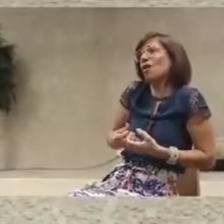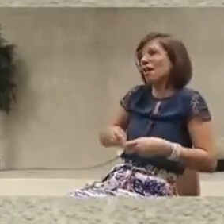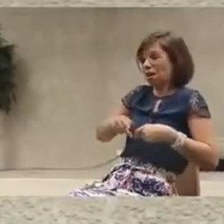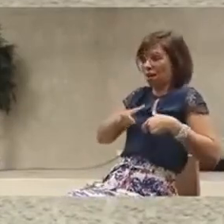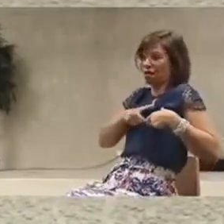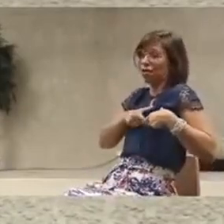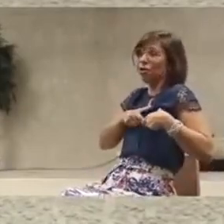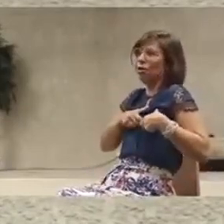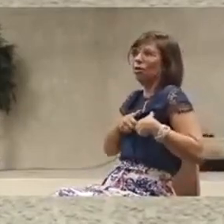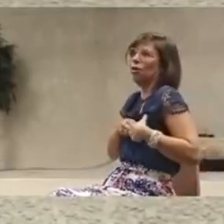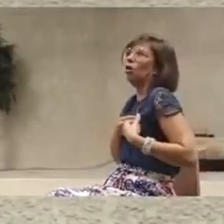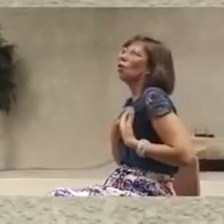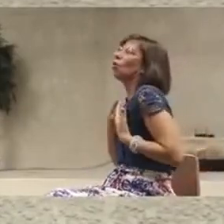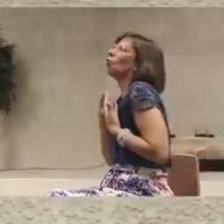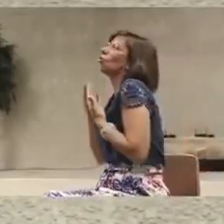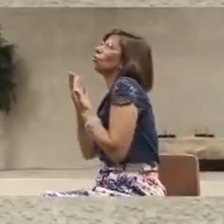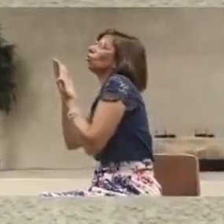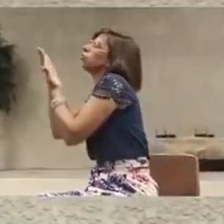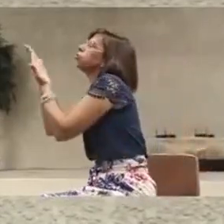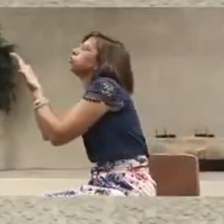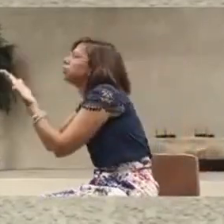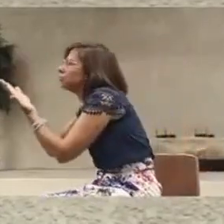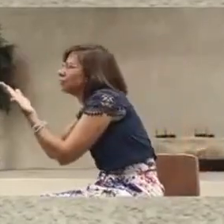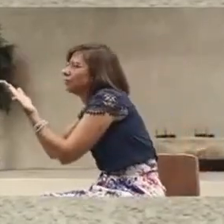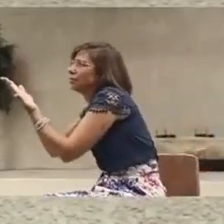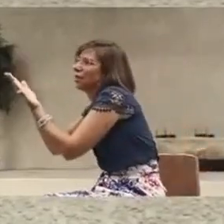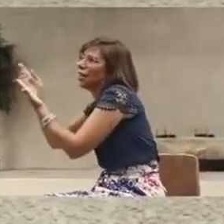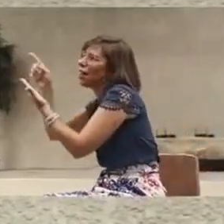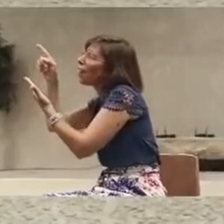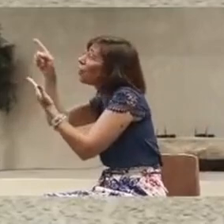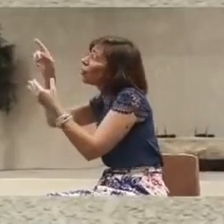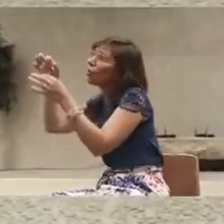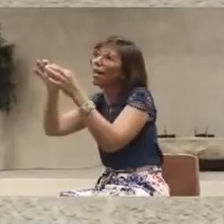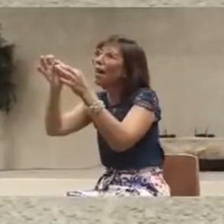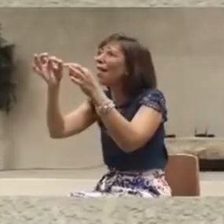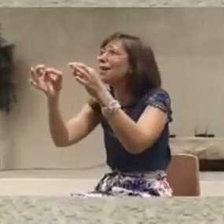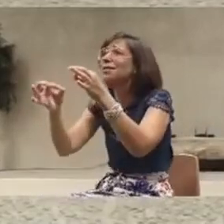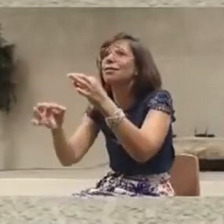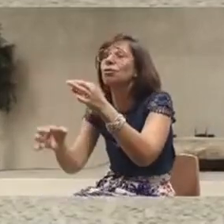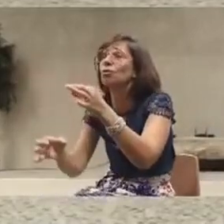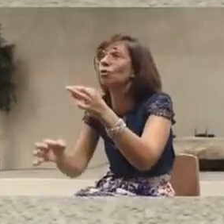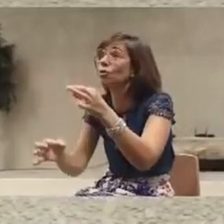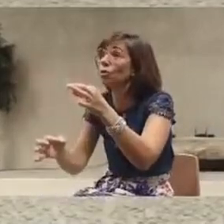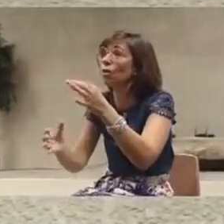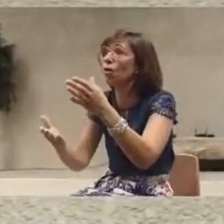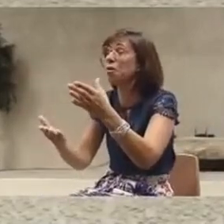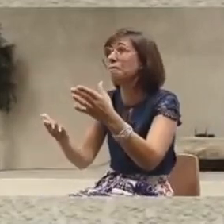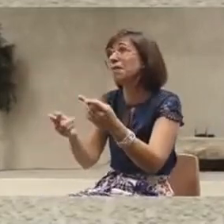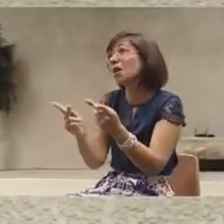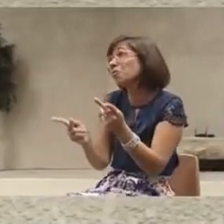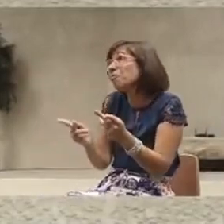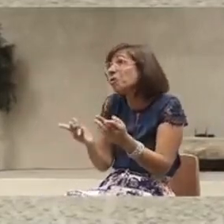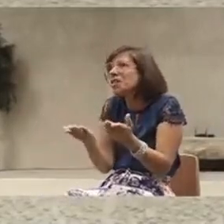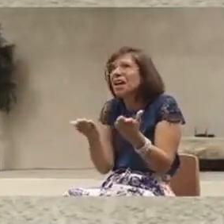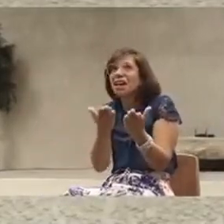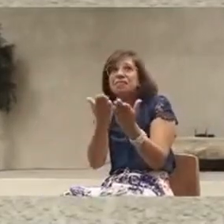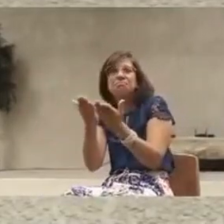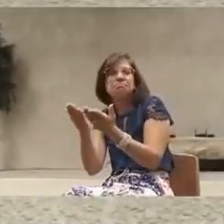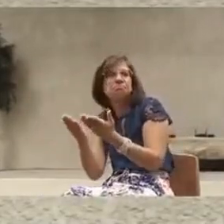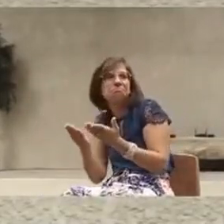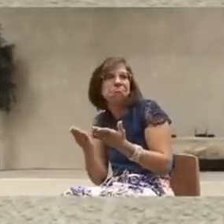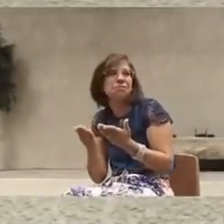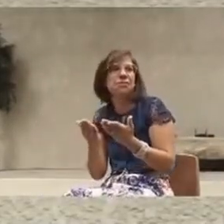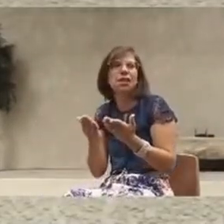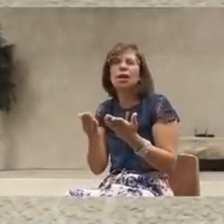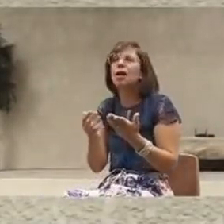Jésus. C'est de saisir Jésus comme la solution à notre âme, à notre cœur, à ma vie, à ma